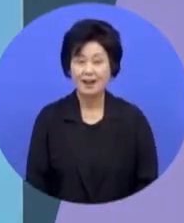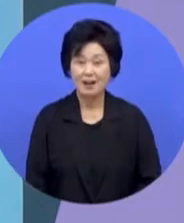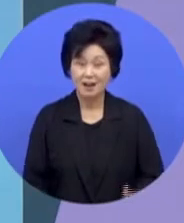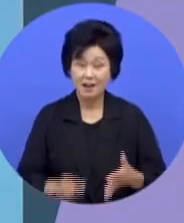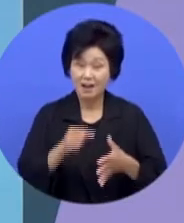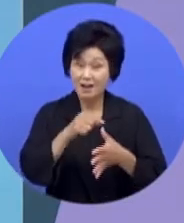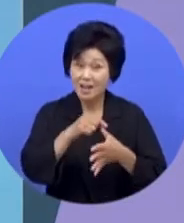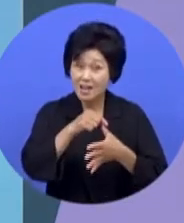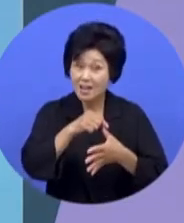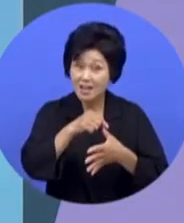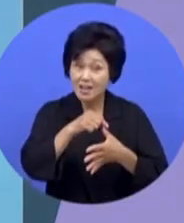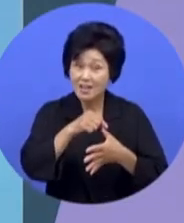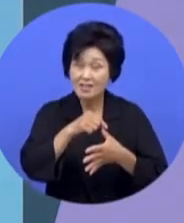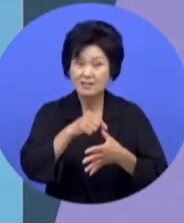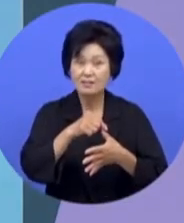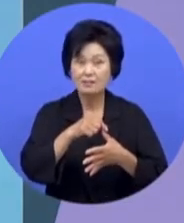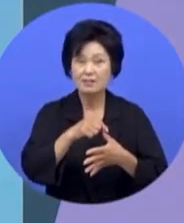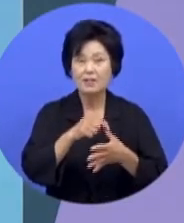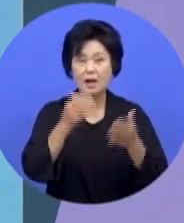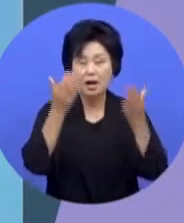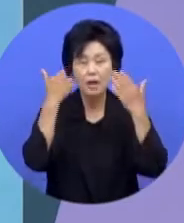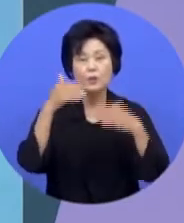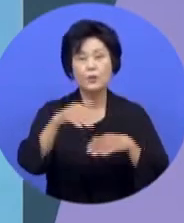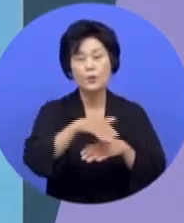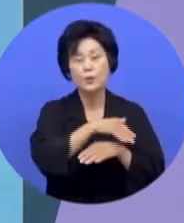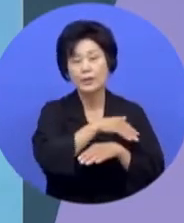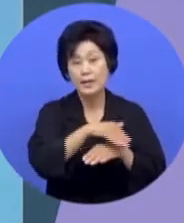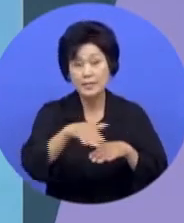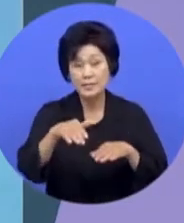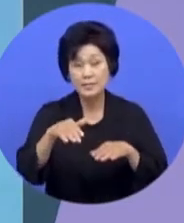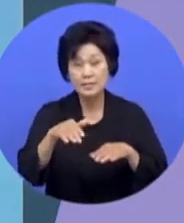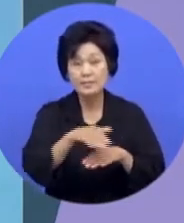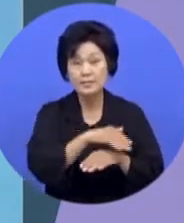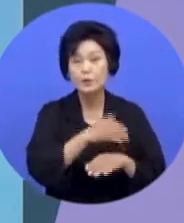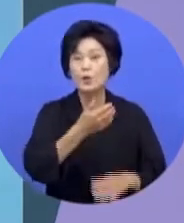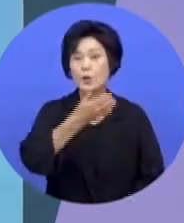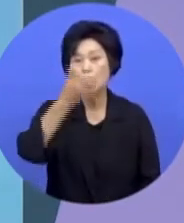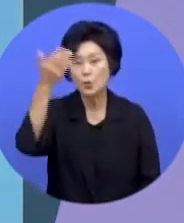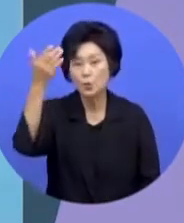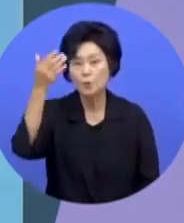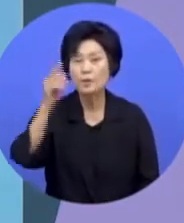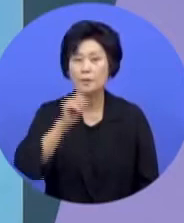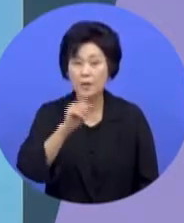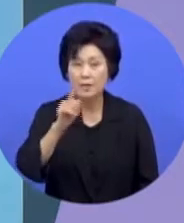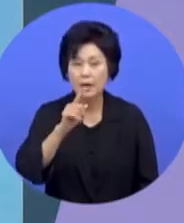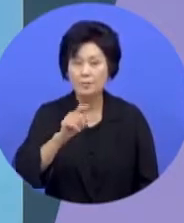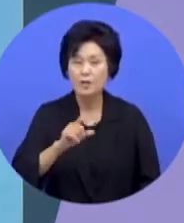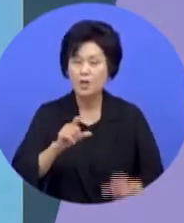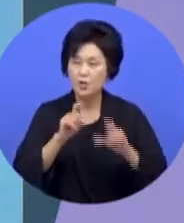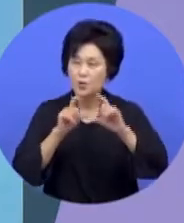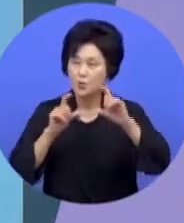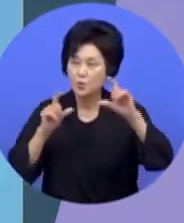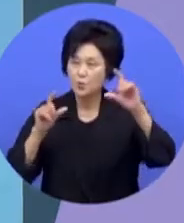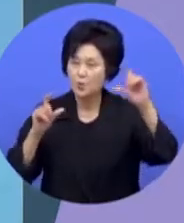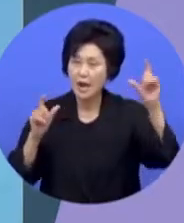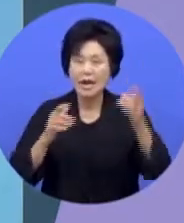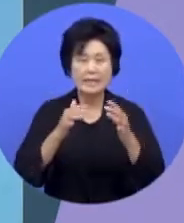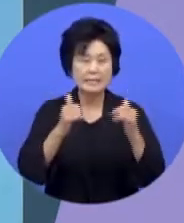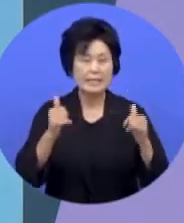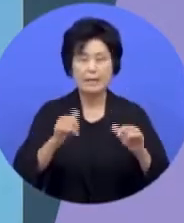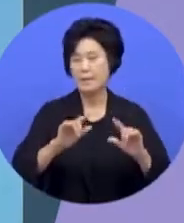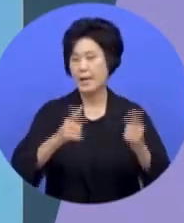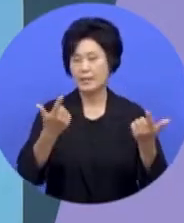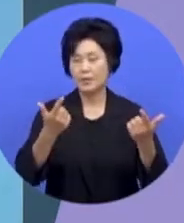너무 감사한 게 꿈이 명사가 아니에요. 어떤 사람. 유명해지는 사람이 아니에요. 어떻게 하면